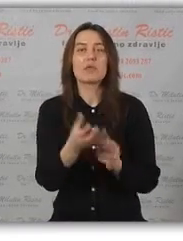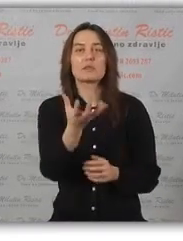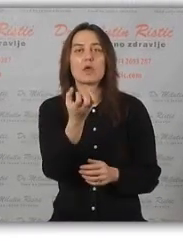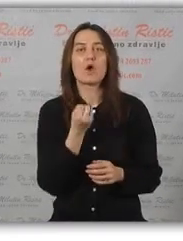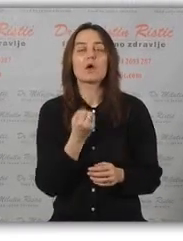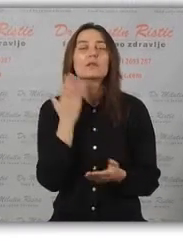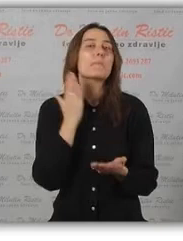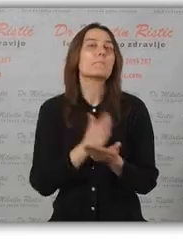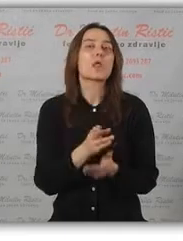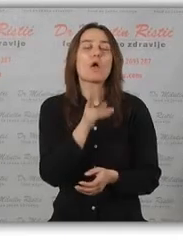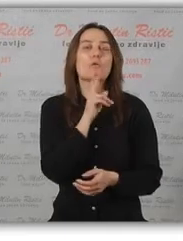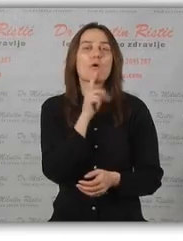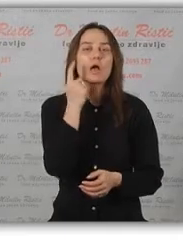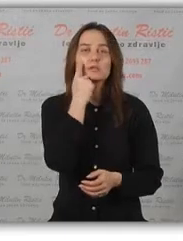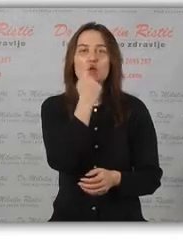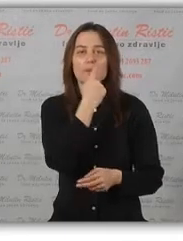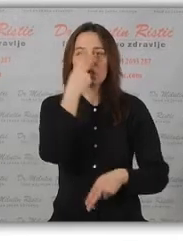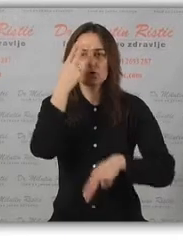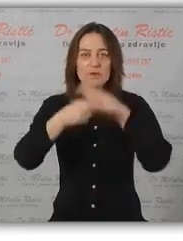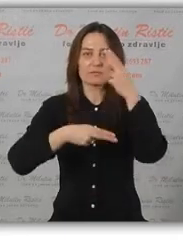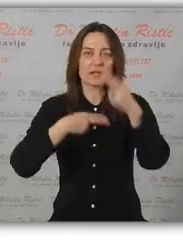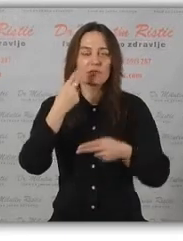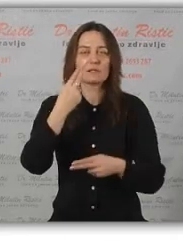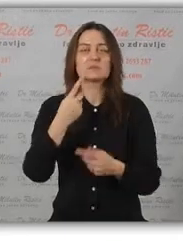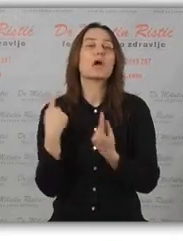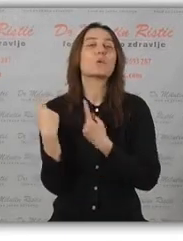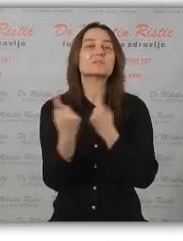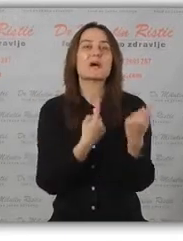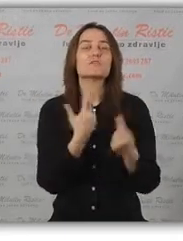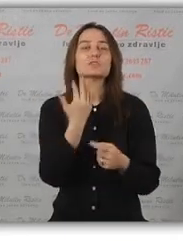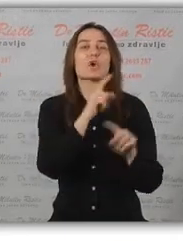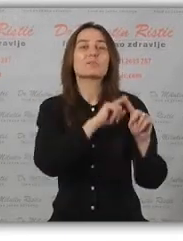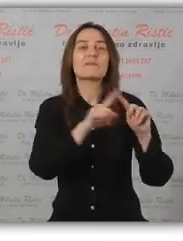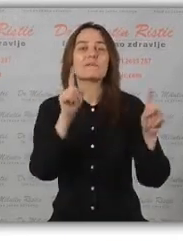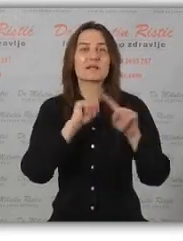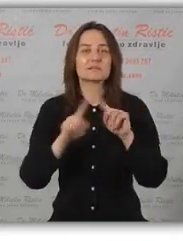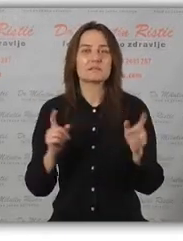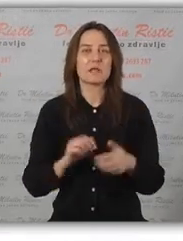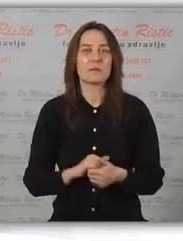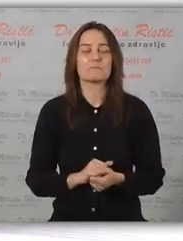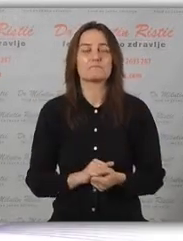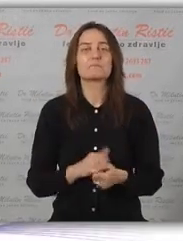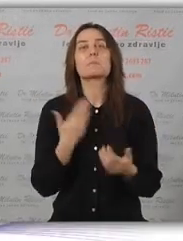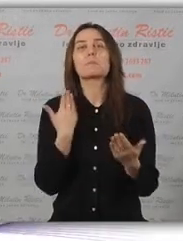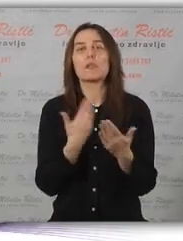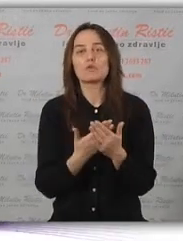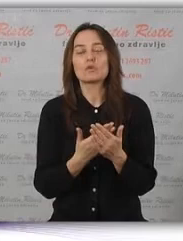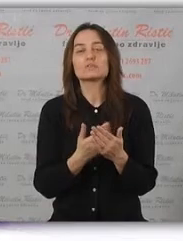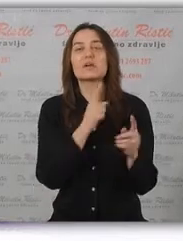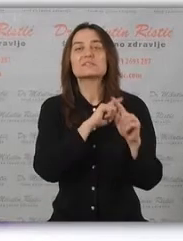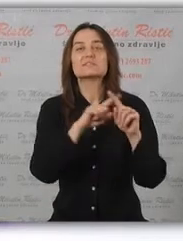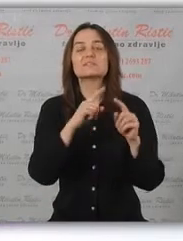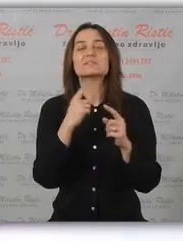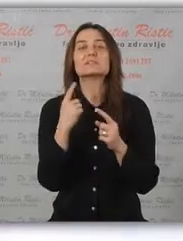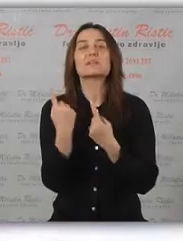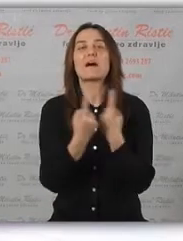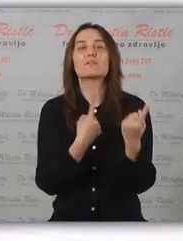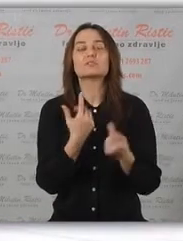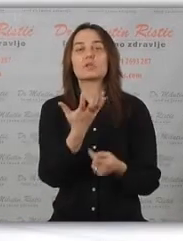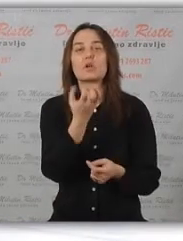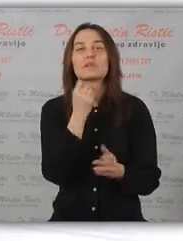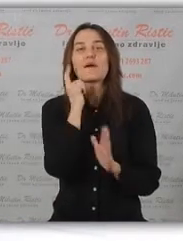smanjen od bilo kakve stomatološke intervencije. U zavisnosti od vrste, odnosno u zavisnosti